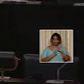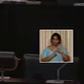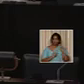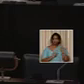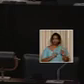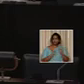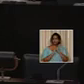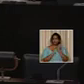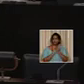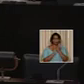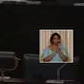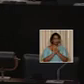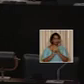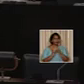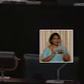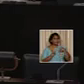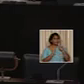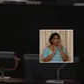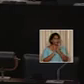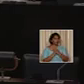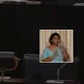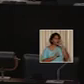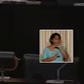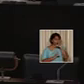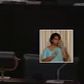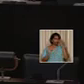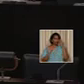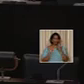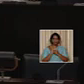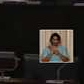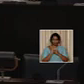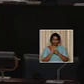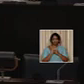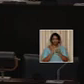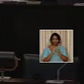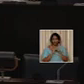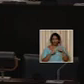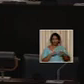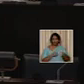පාර්ලිමේන්තු වැඩ කටයුතු න්‍යායපත්‍රයේ ප්‍රධාන වැඩ කටයුතු වල අංක 17 දරන විෂය පිළිබඳ වැඩ අද දින